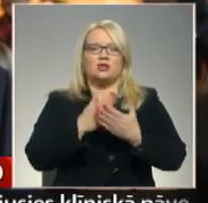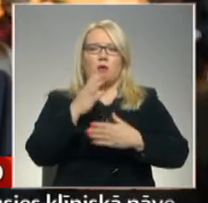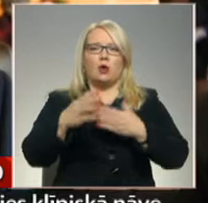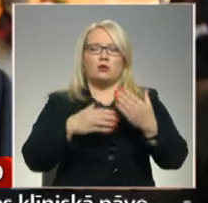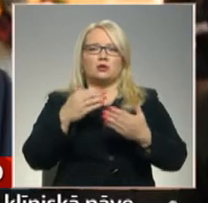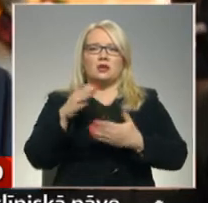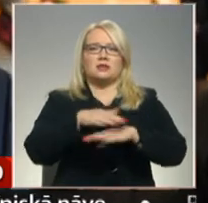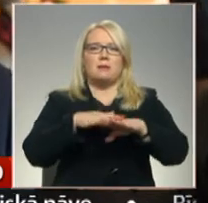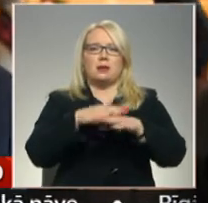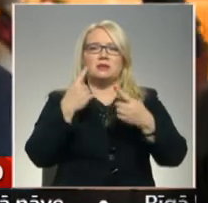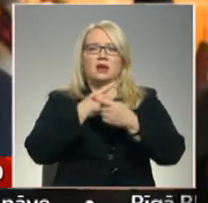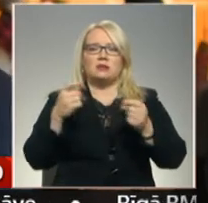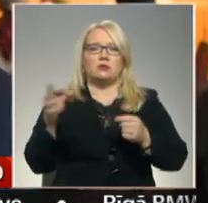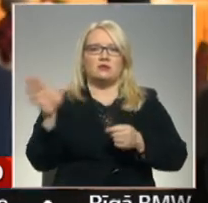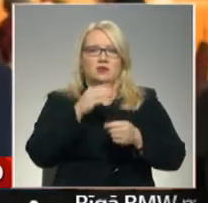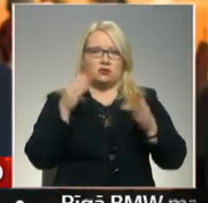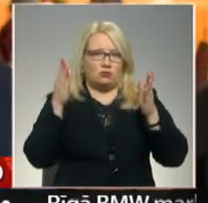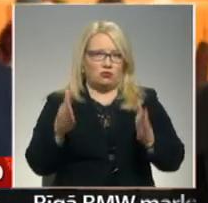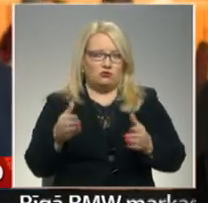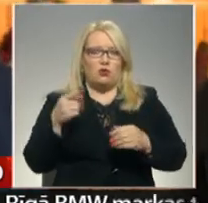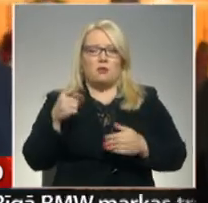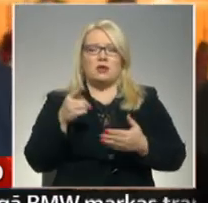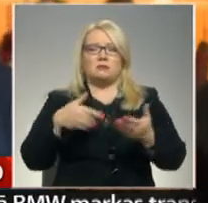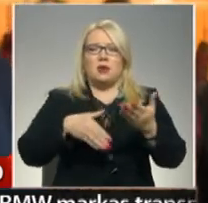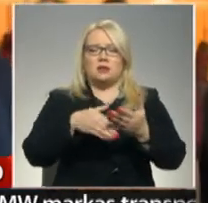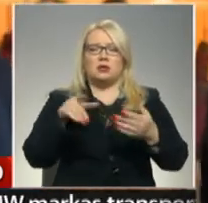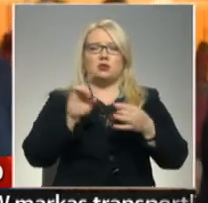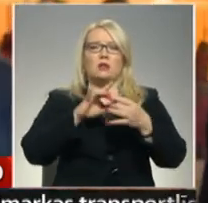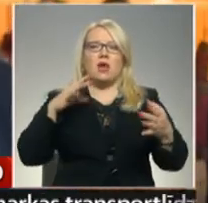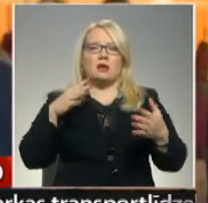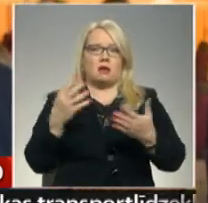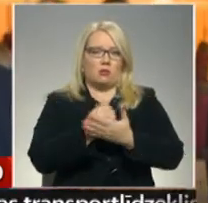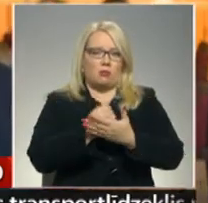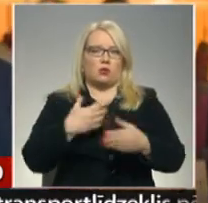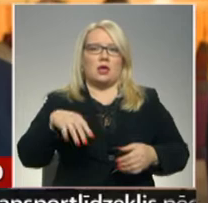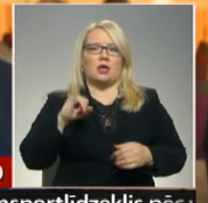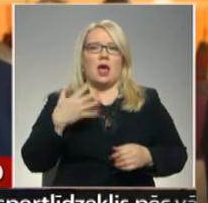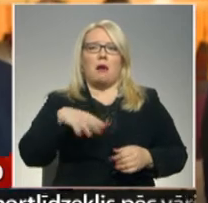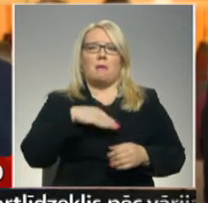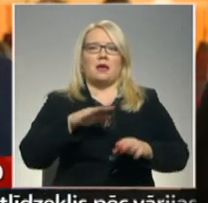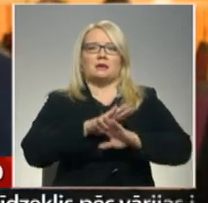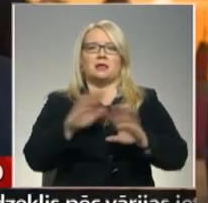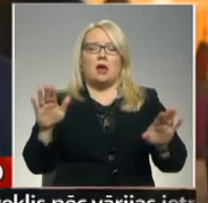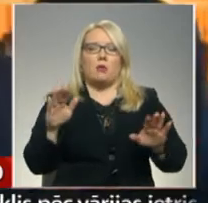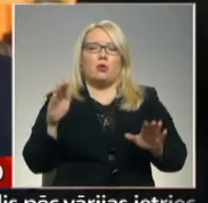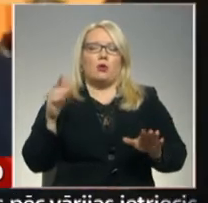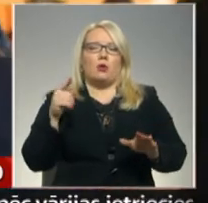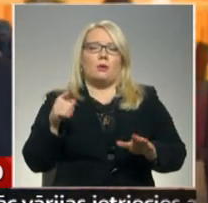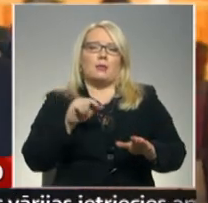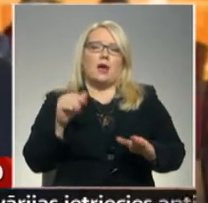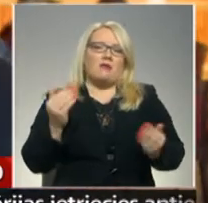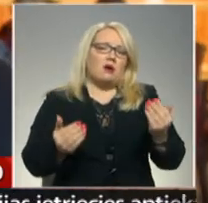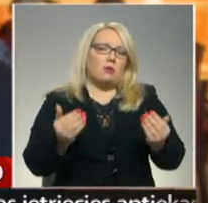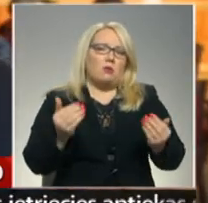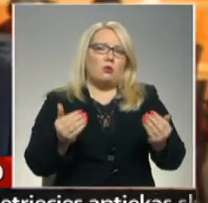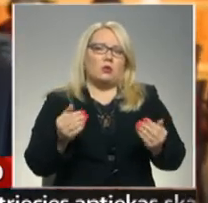uz visu laiku, un tas mums arī palīdzēja ļoti lielā mērā šo neatkarību atgūt. Ja, ja mēs nebūtu tā, teiksim, nu, varbūt, ka